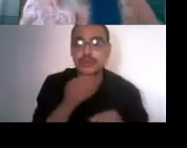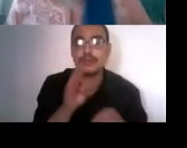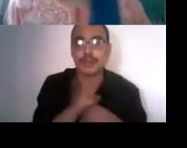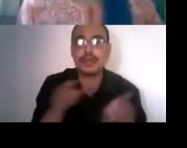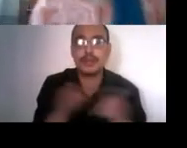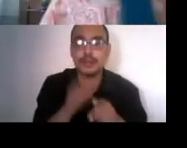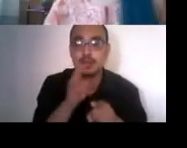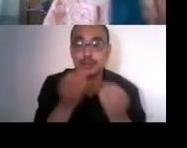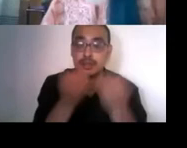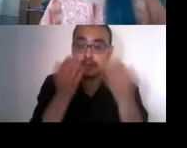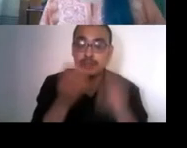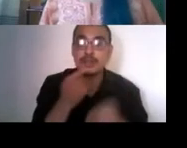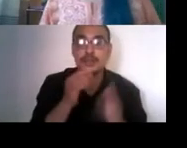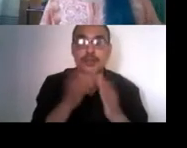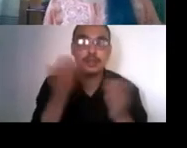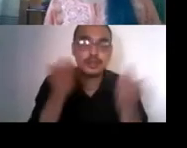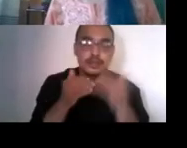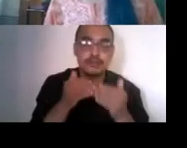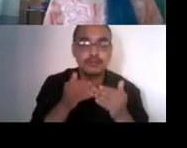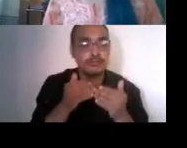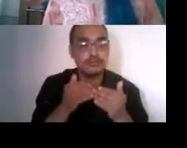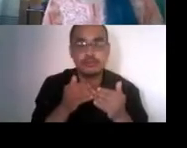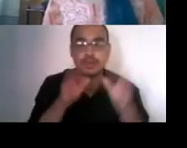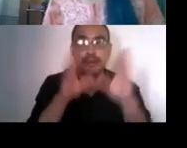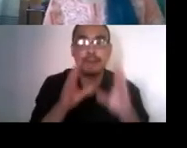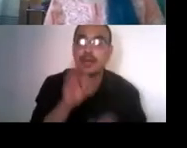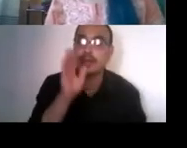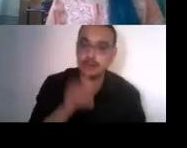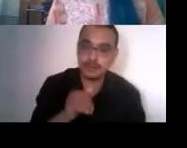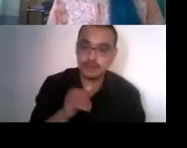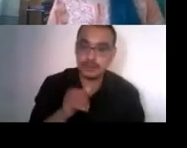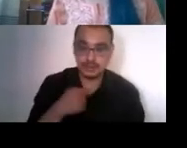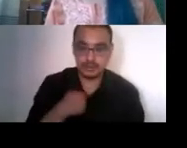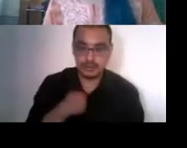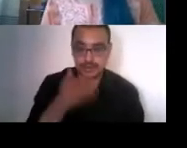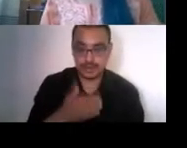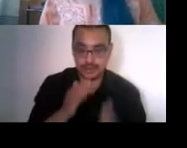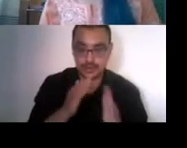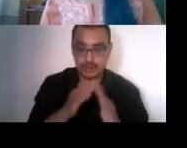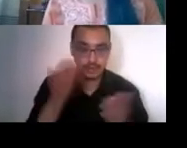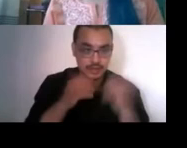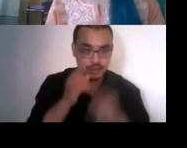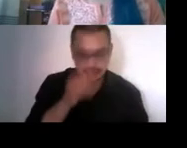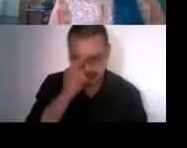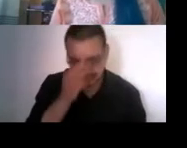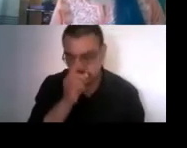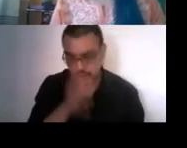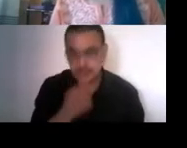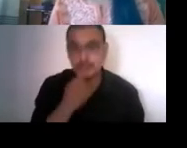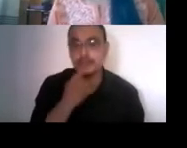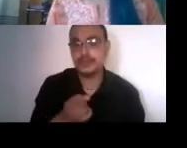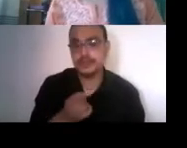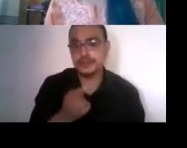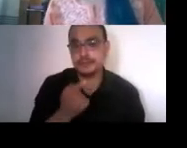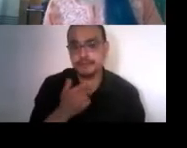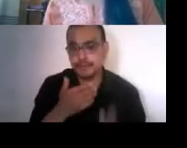हिंसामा निकै नै कमी आउँछ अब मलाई चाहिँ घरेलु हिंसा भएको हो कि होइन त भनेर सङ्केत कहिलेकाहीँ के हुन्छ भन्दाखेरि घरेलु